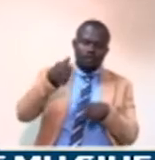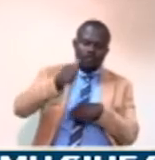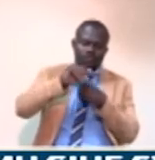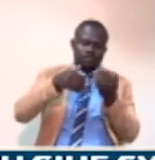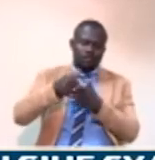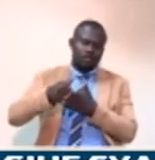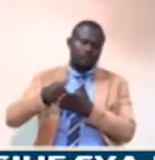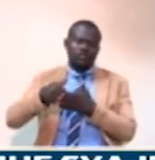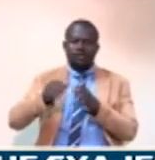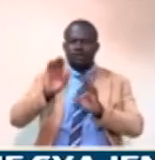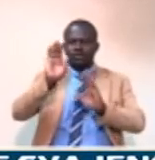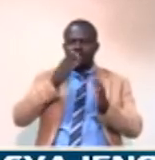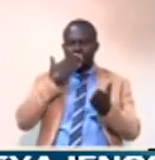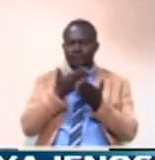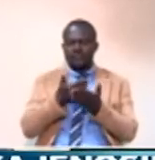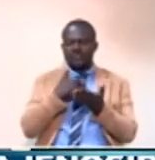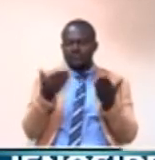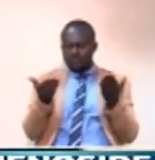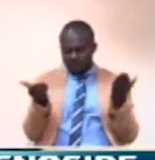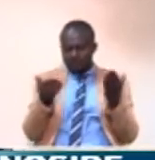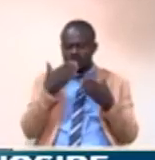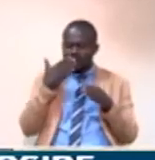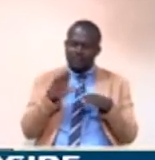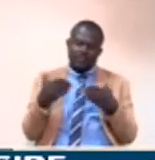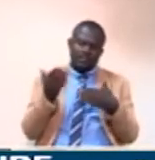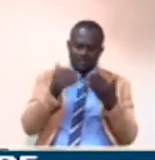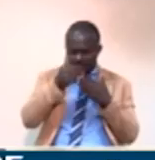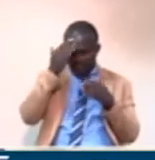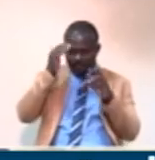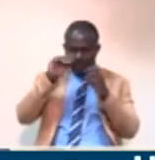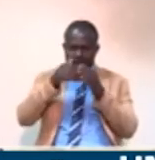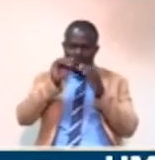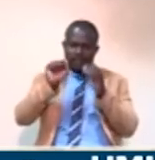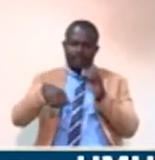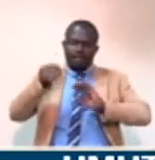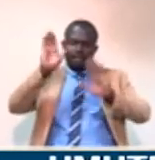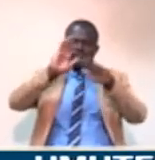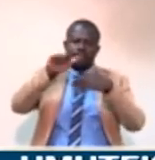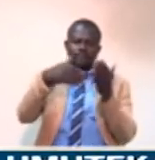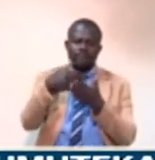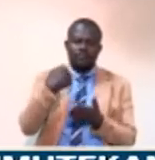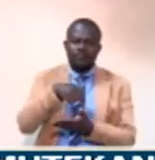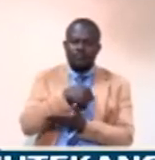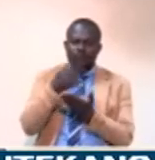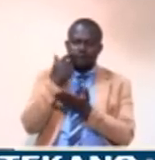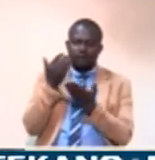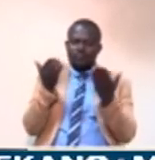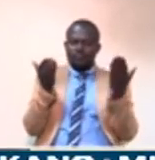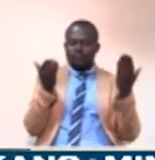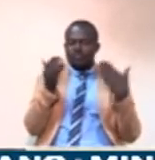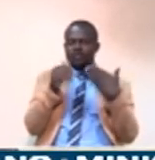ngo uruhare rwiza bafite n'uruhe, n'urubi n'uruhe, kugira ngo bashobore kugira uruhare rukwiye nyarwo rwo kubaka